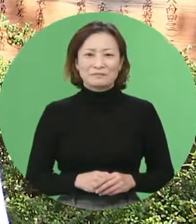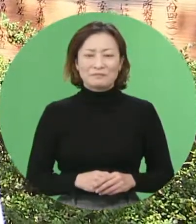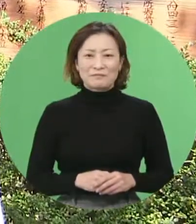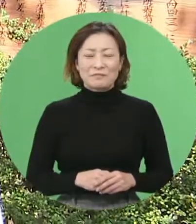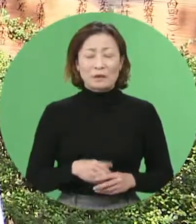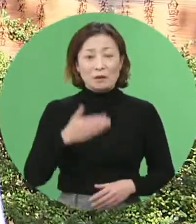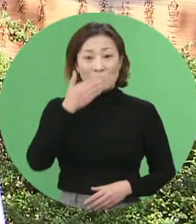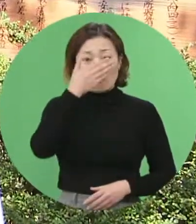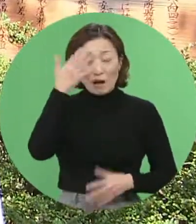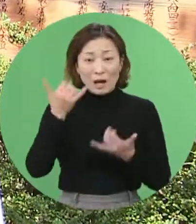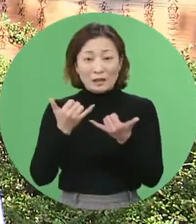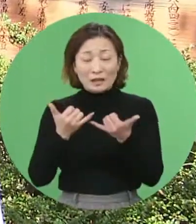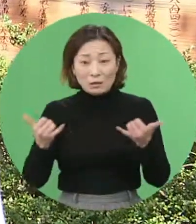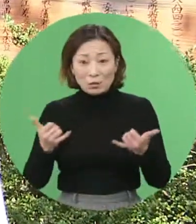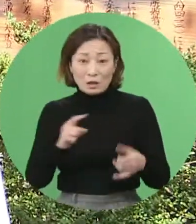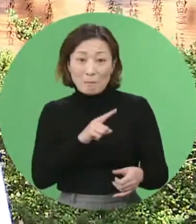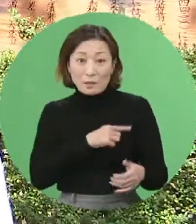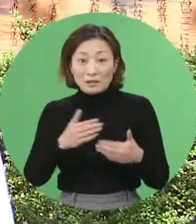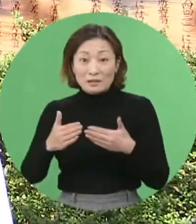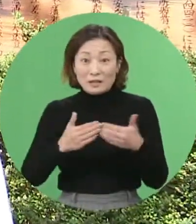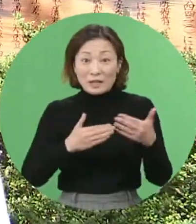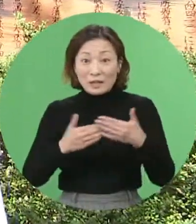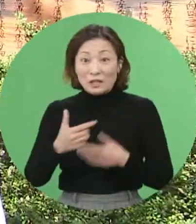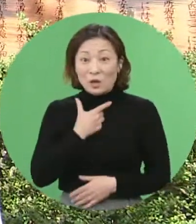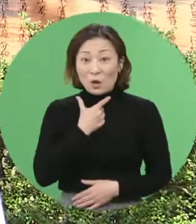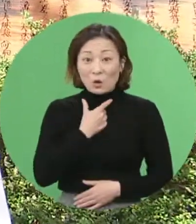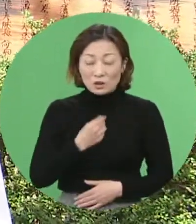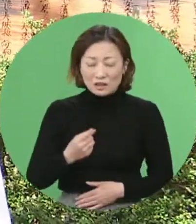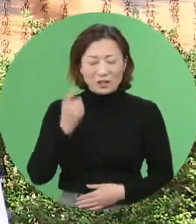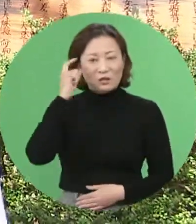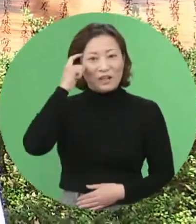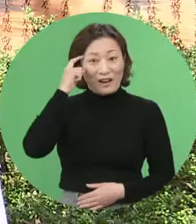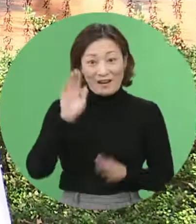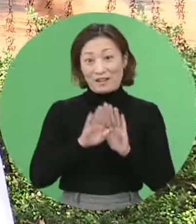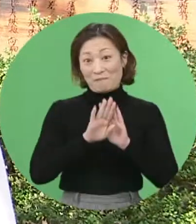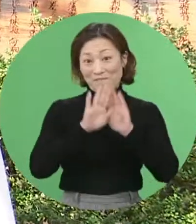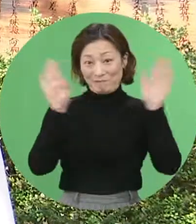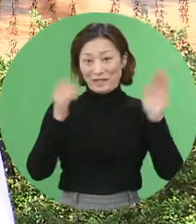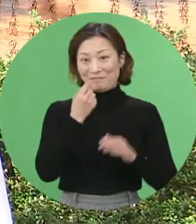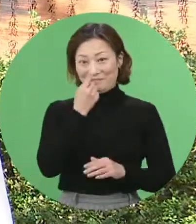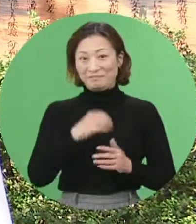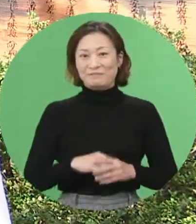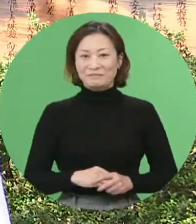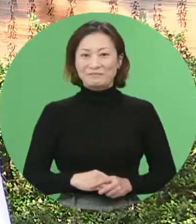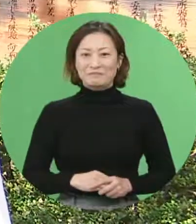い子から薬効に触れてほしいなという思いで、始めました。